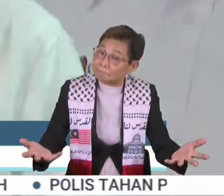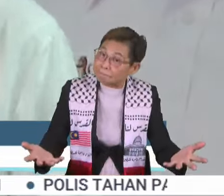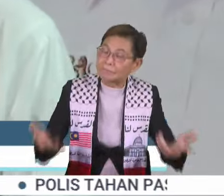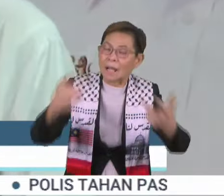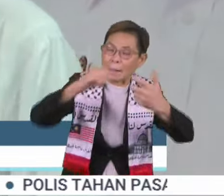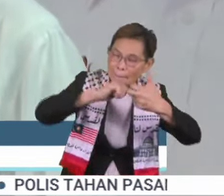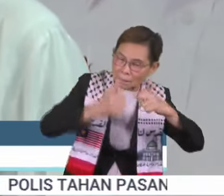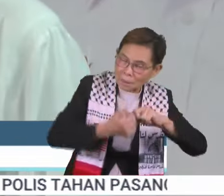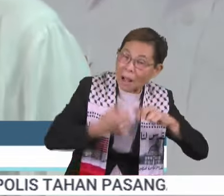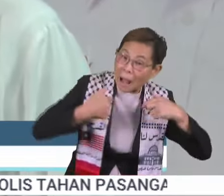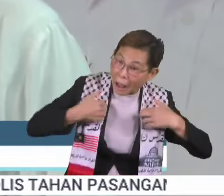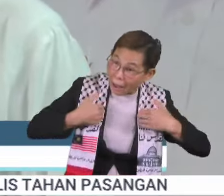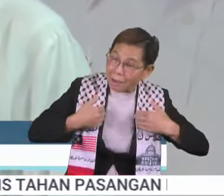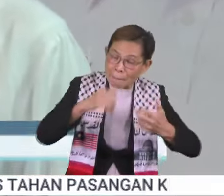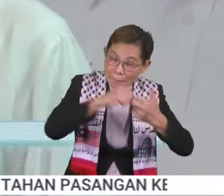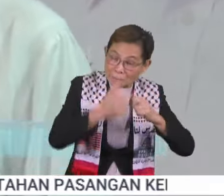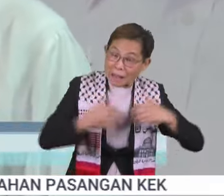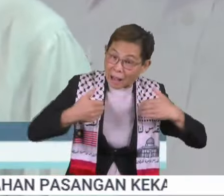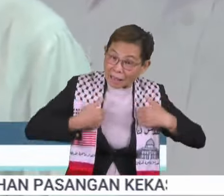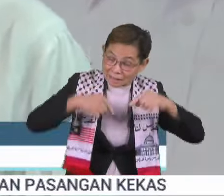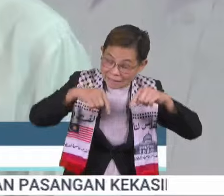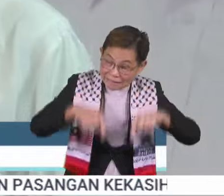permasalahan yang ada di